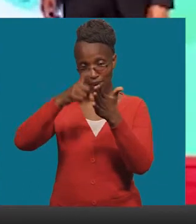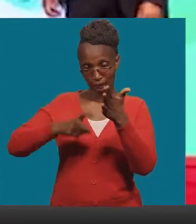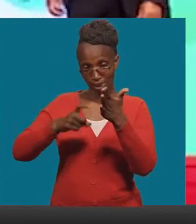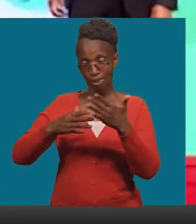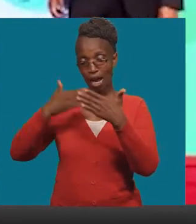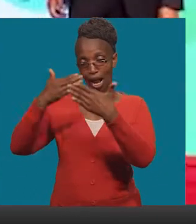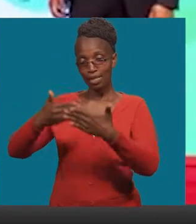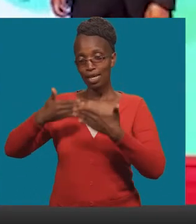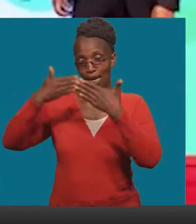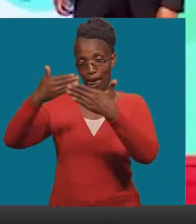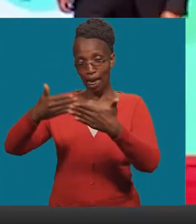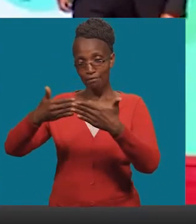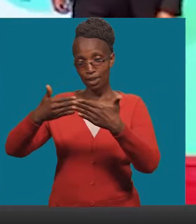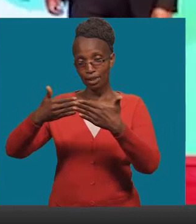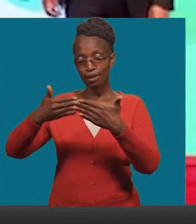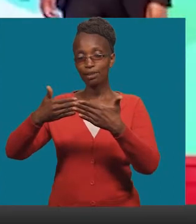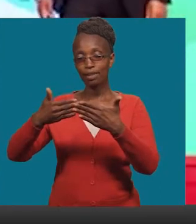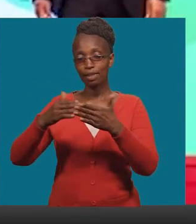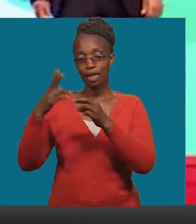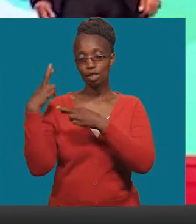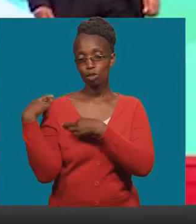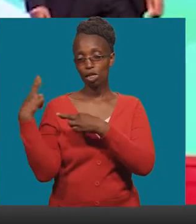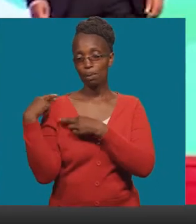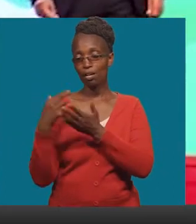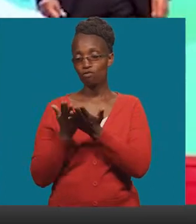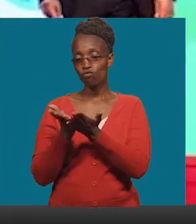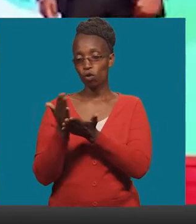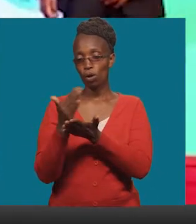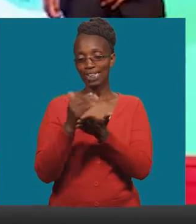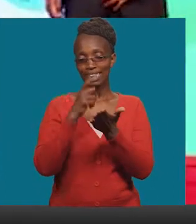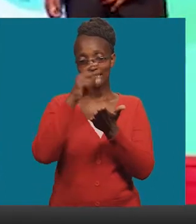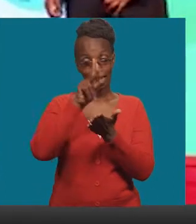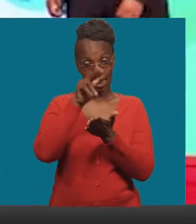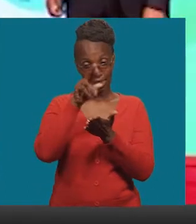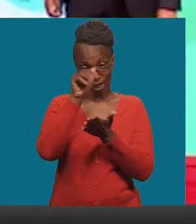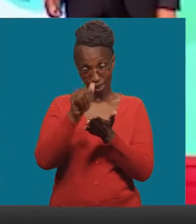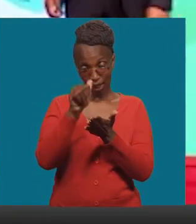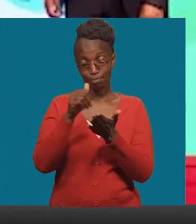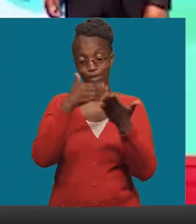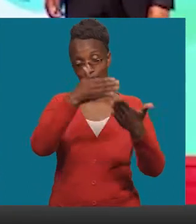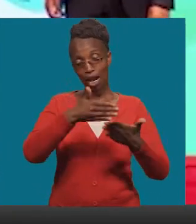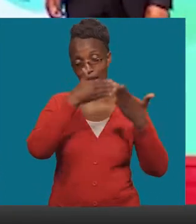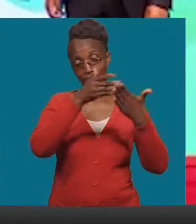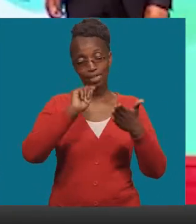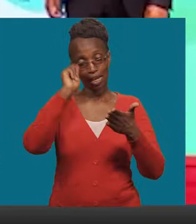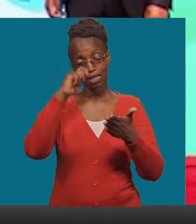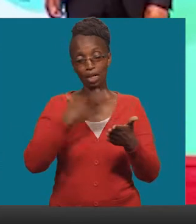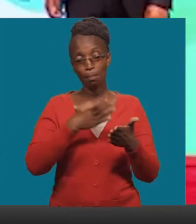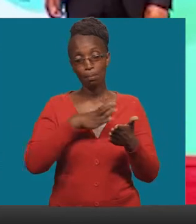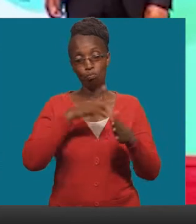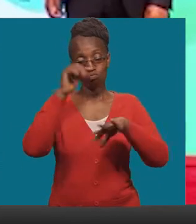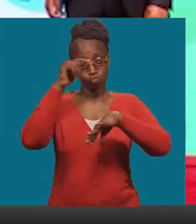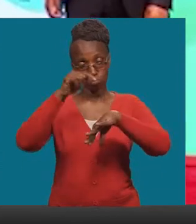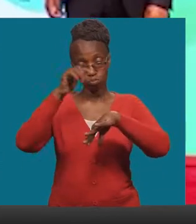ushuru. Rais aidha ameipa halmashauri ya ukusanyaji ushuru kibarua cha kuhakikisha wanawapa